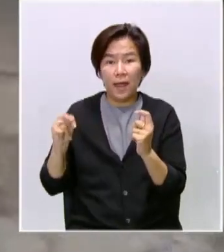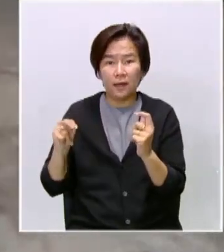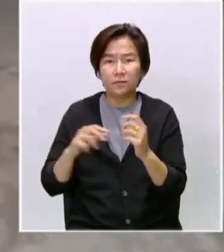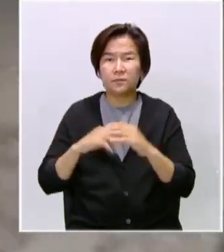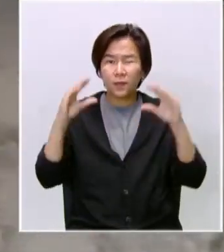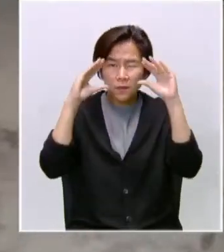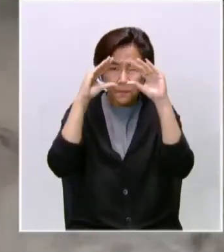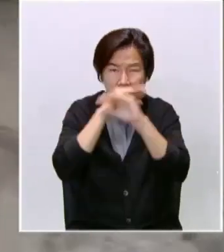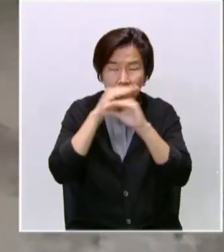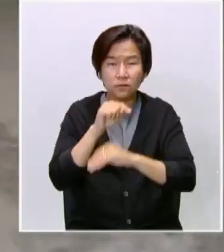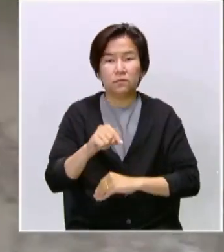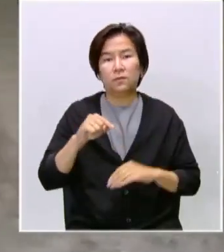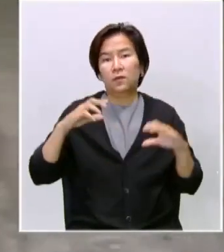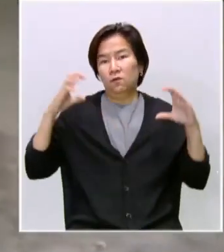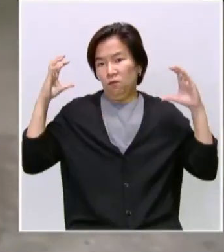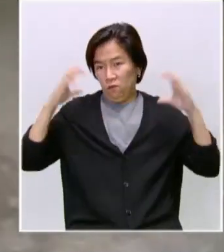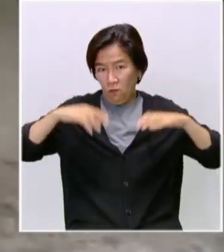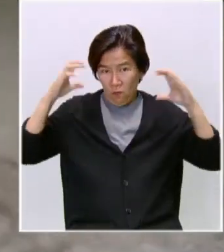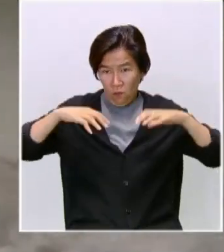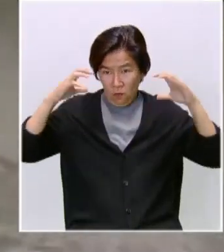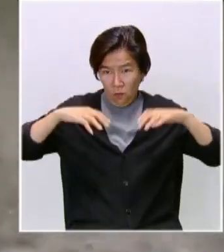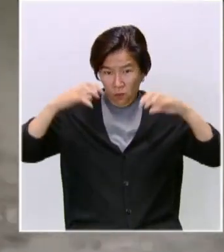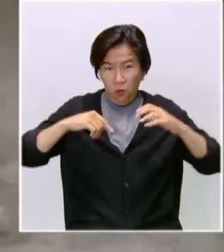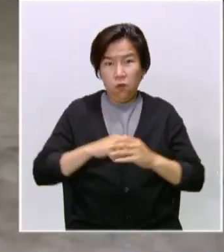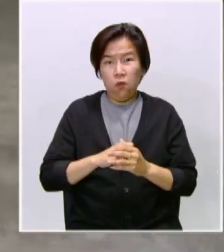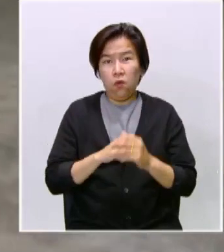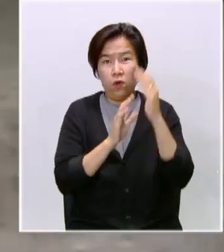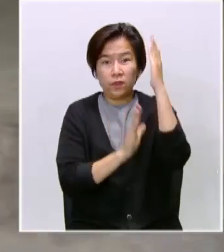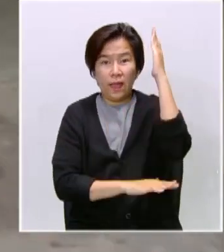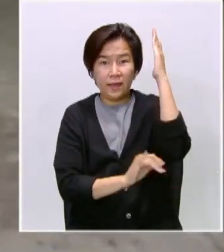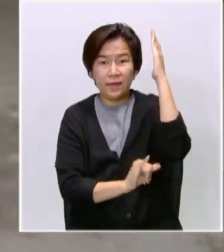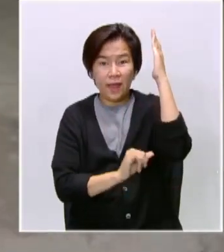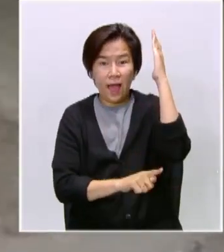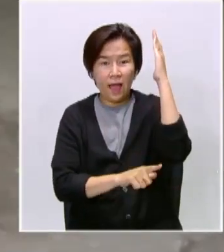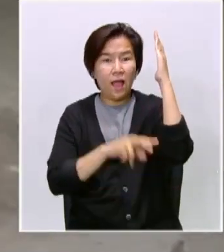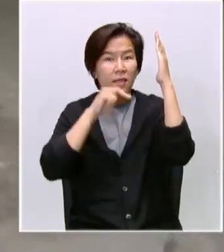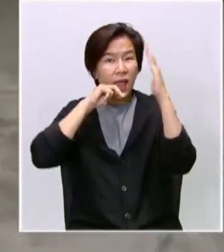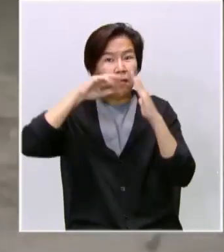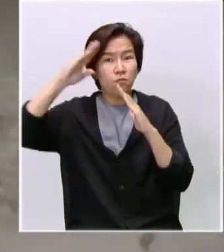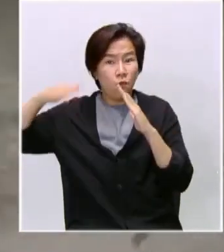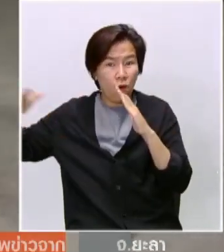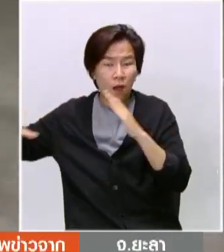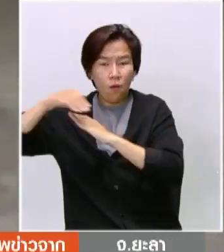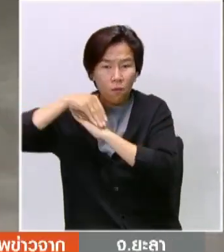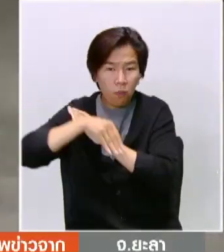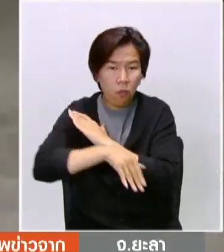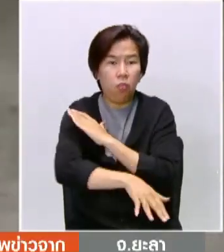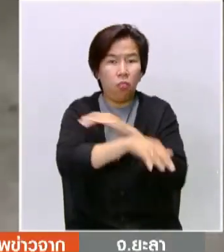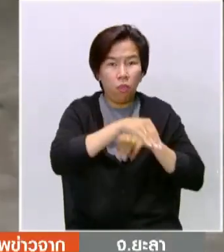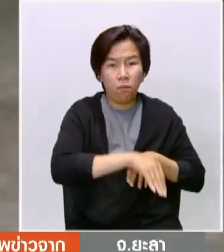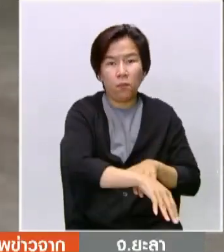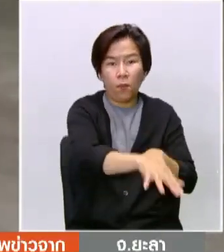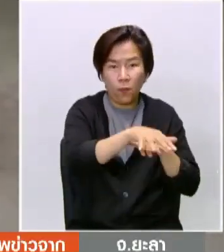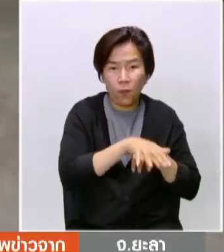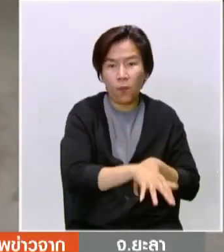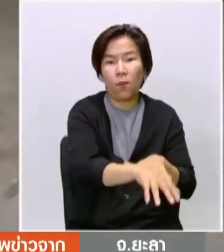ช่วงค่ำที่ผ่านมาค่ะเกิดฝนตกหนักต่อเนื่องในพื้นที่จังหวัดยะลาทำให้มีน้ำป่าไหลหลากแบบฉับพลันบริเวณบ้านก